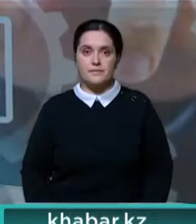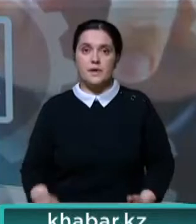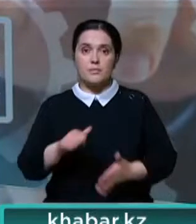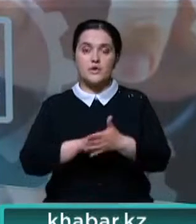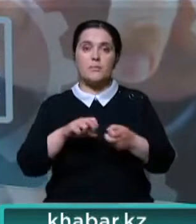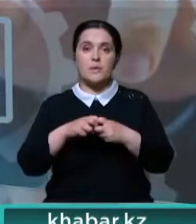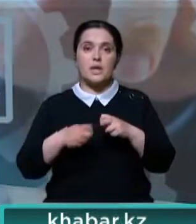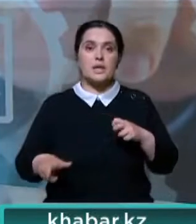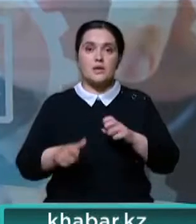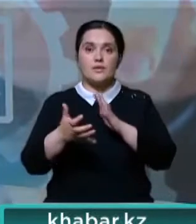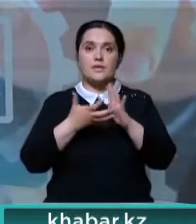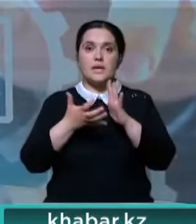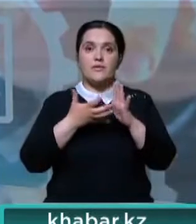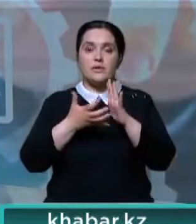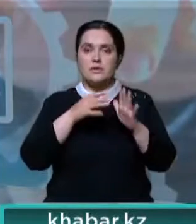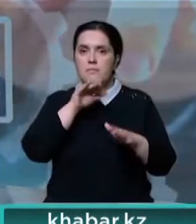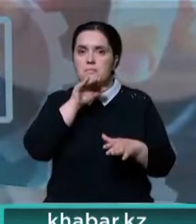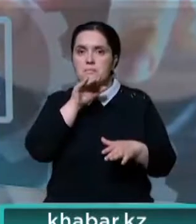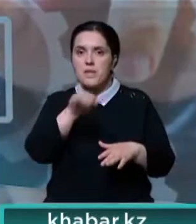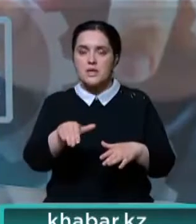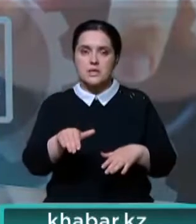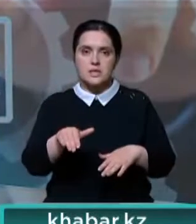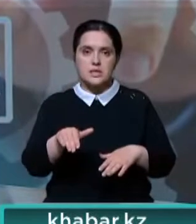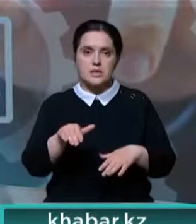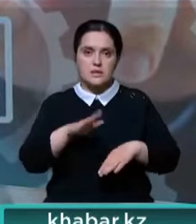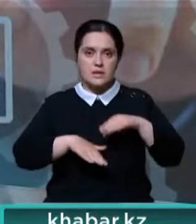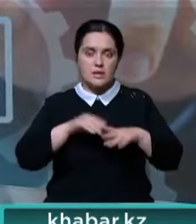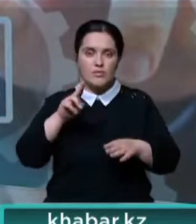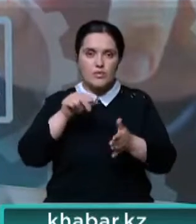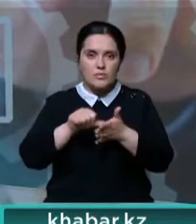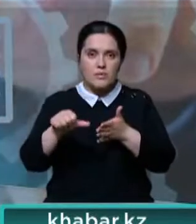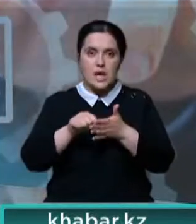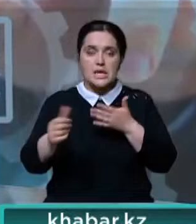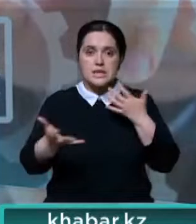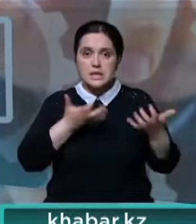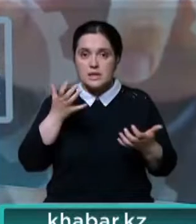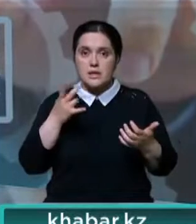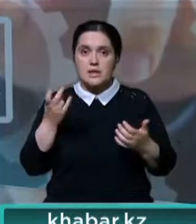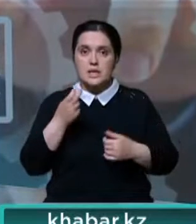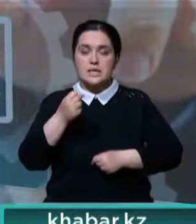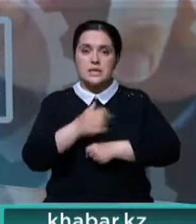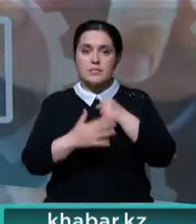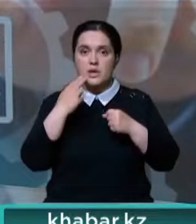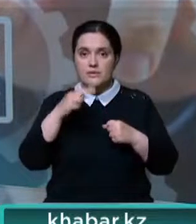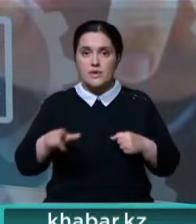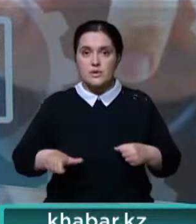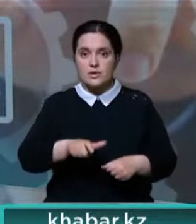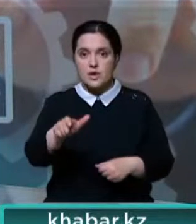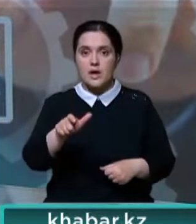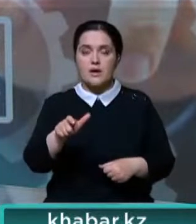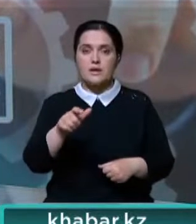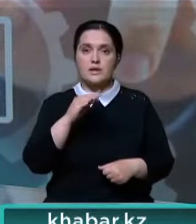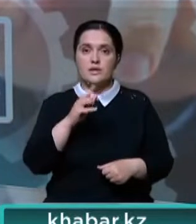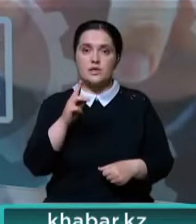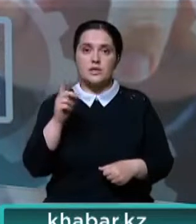Одна из причин проблем с дорогами – дефицит профессиональных специалистов-дорожников. Согласно исследованию, проведенному Национальным центром качества дорожных